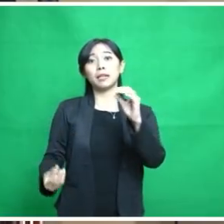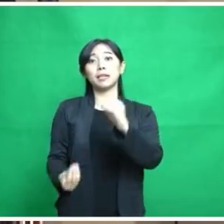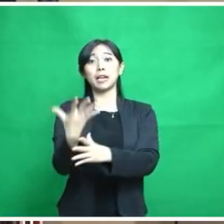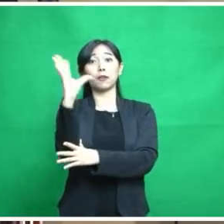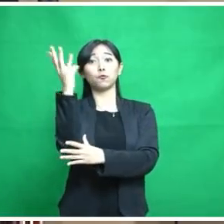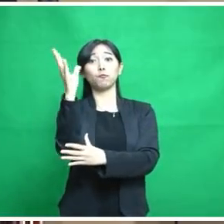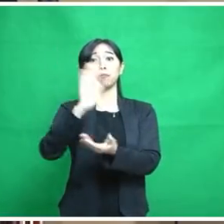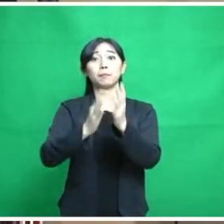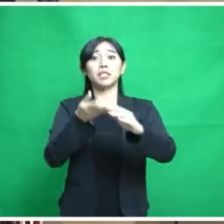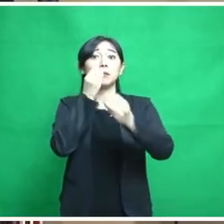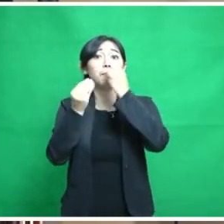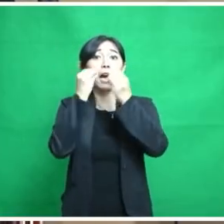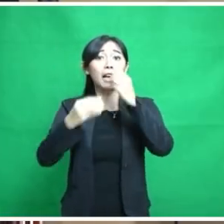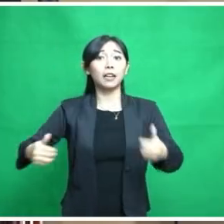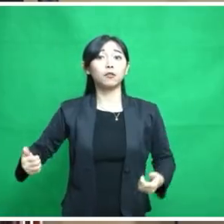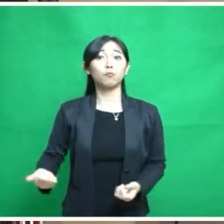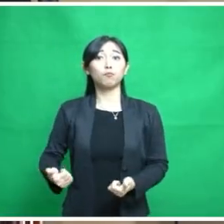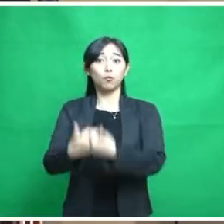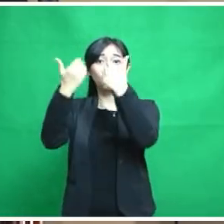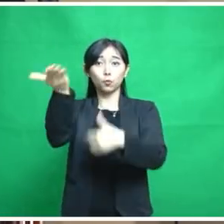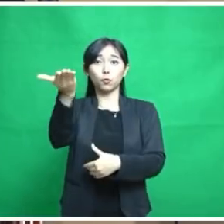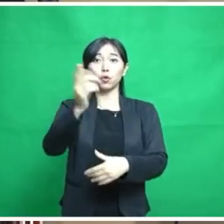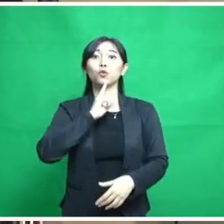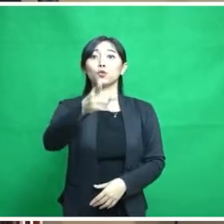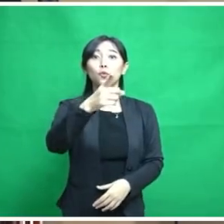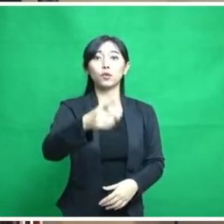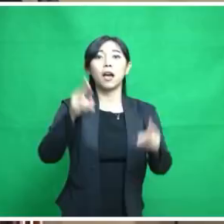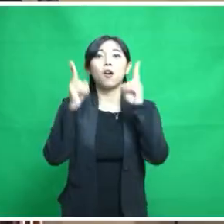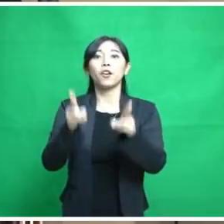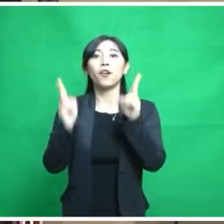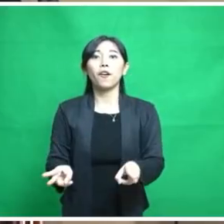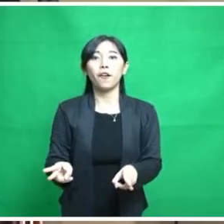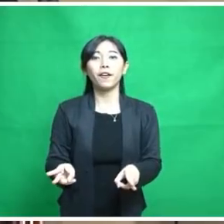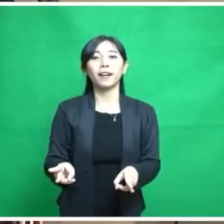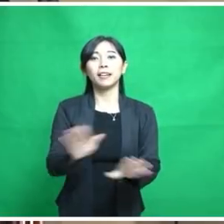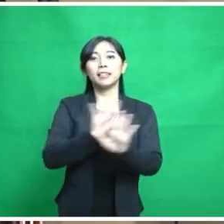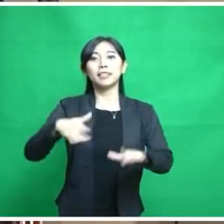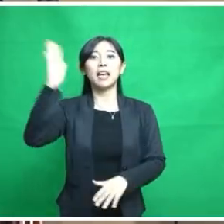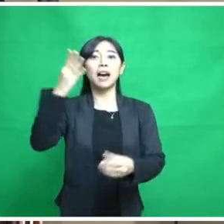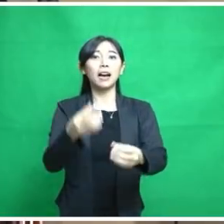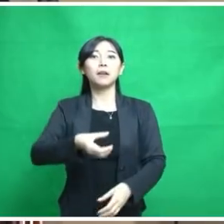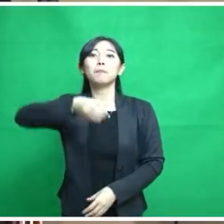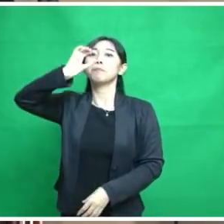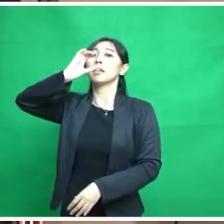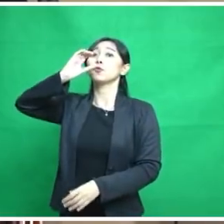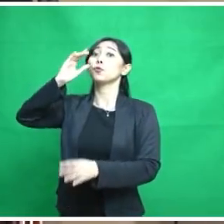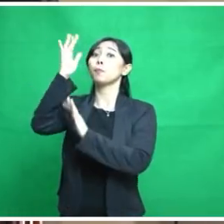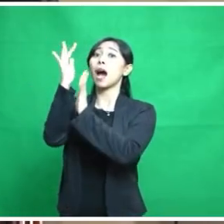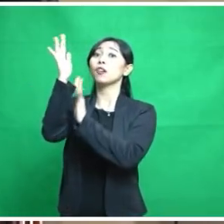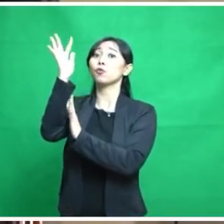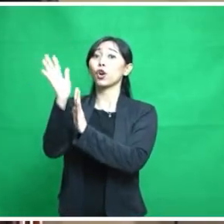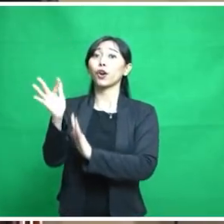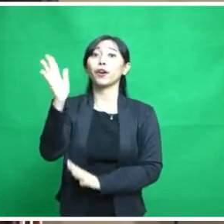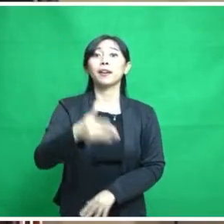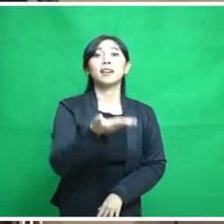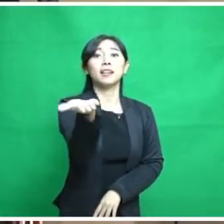sebagai makanan kepada musuhmu. Dan sesungguhnya orang-orang asing tidak akan meminum air anggurmu yang